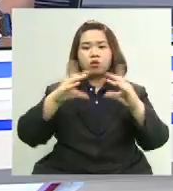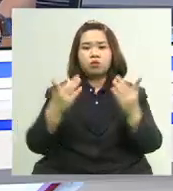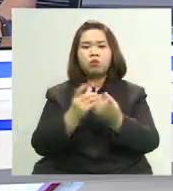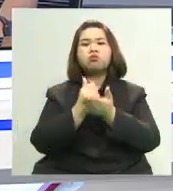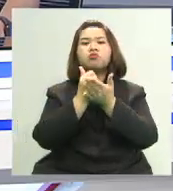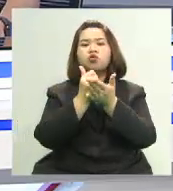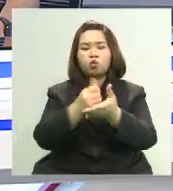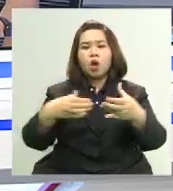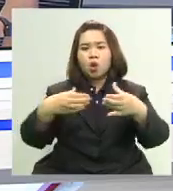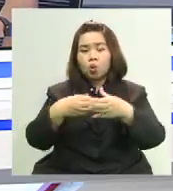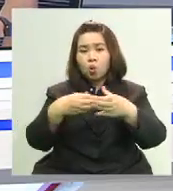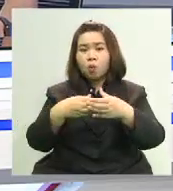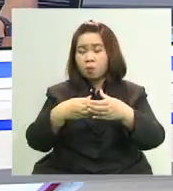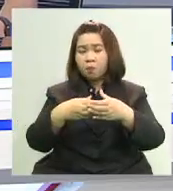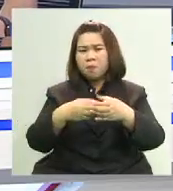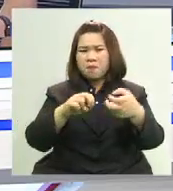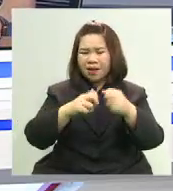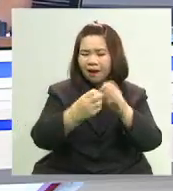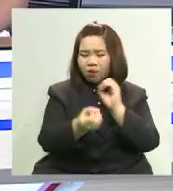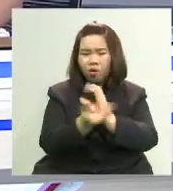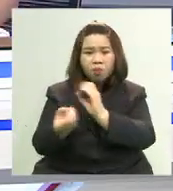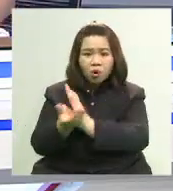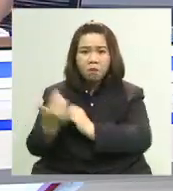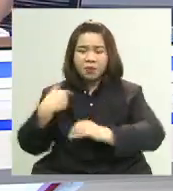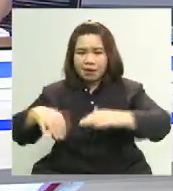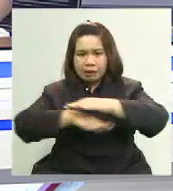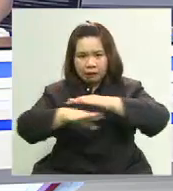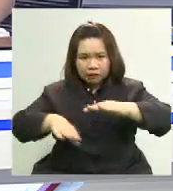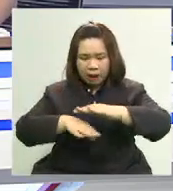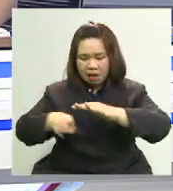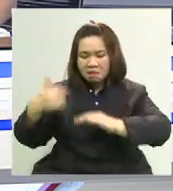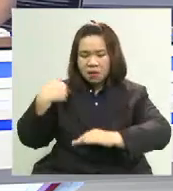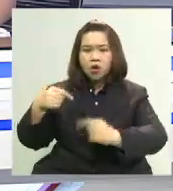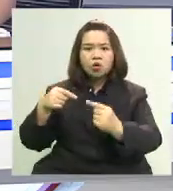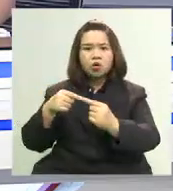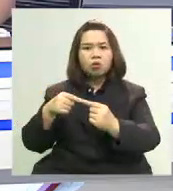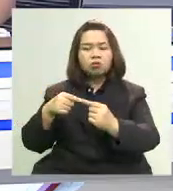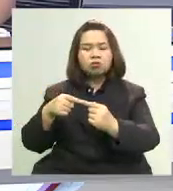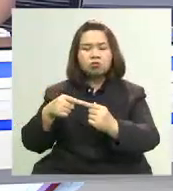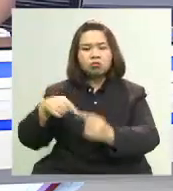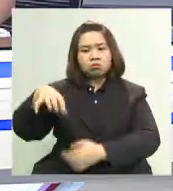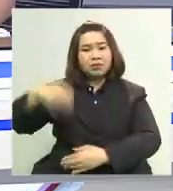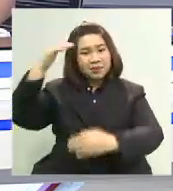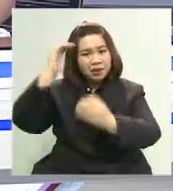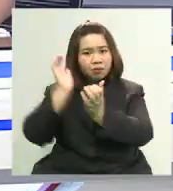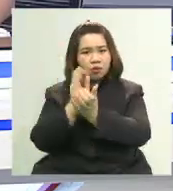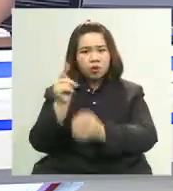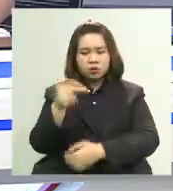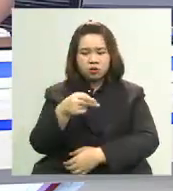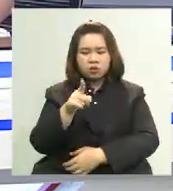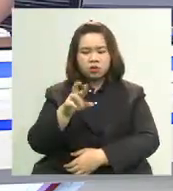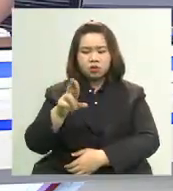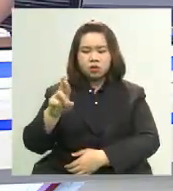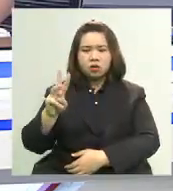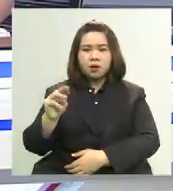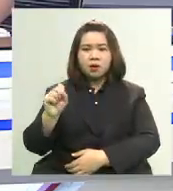เหลือเหยื่ออาชญากรรมเนี่ยที่เขาไปยื่นทั้งหลักฐานเอาผิดกับตำรวจที่สน.ธรรมศาลาและพวกที่เกี่ยวข้องรวม